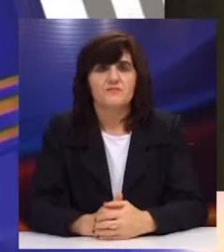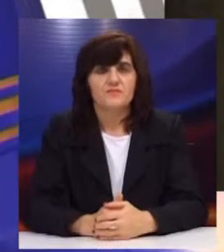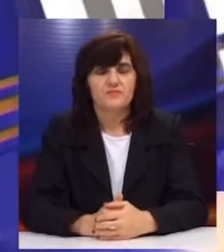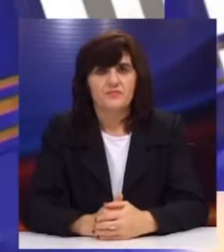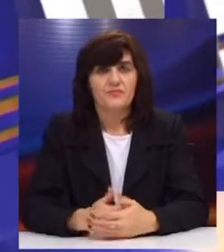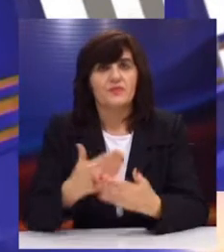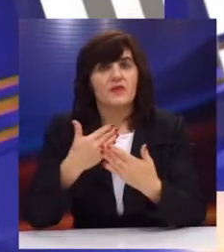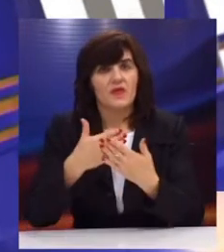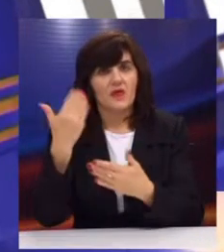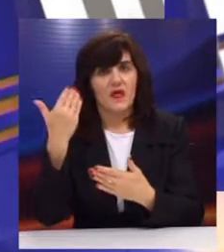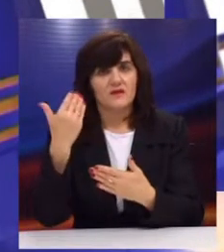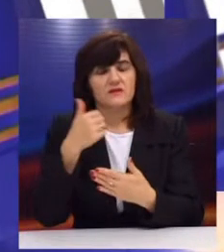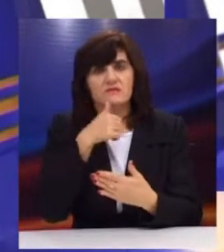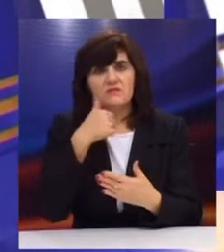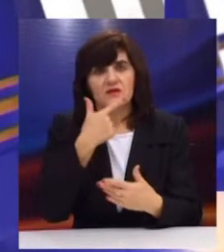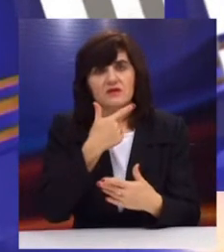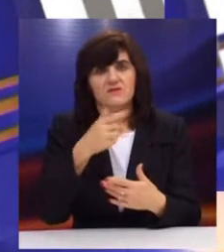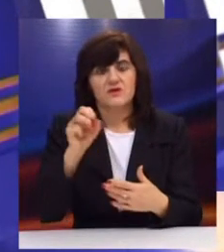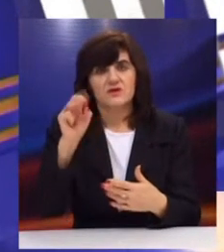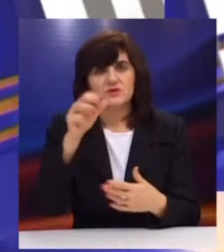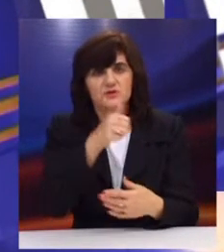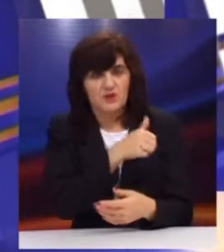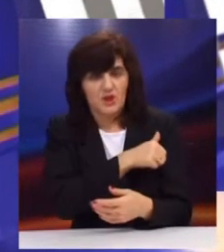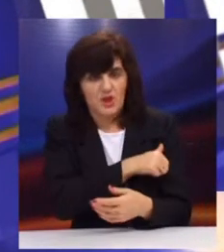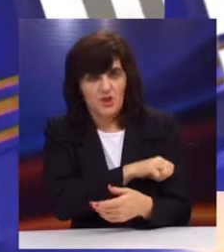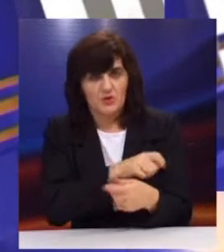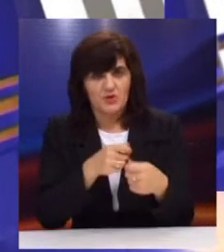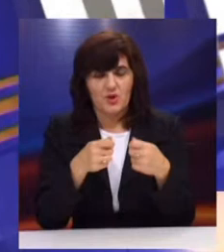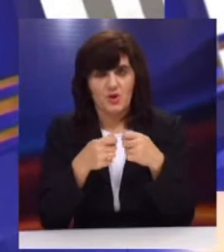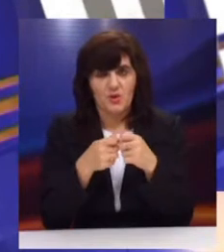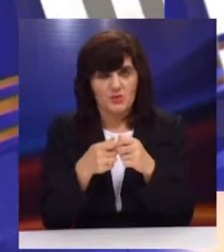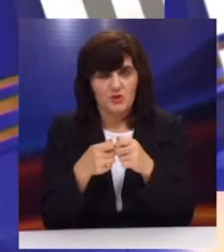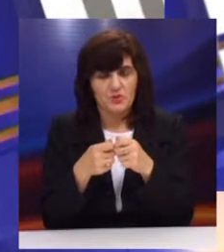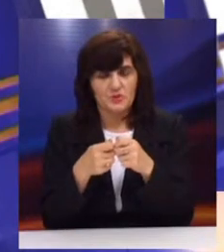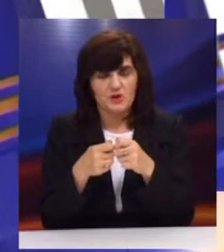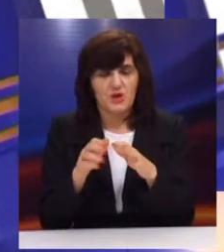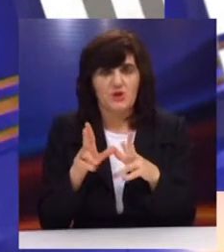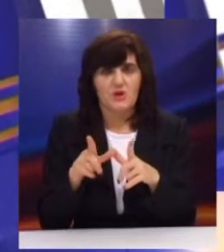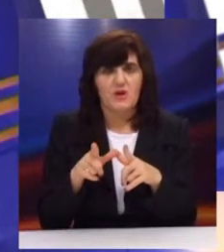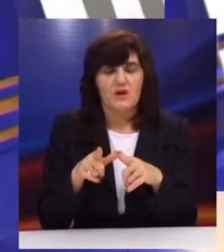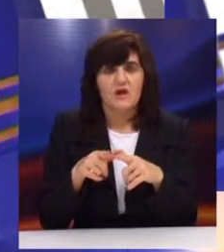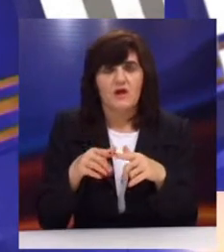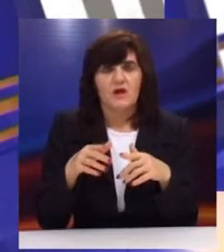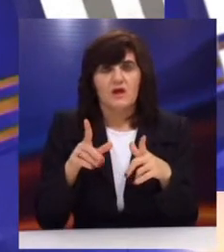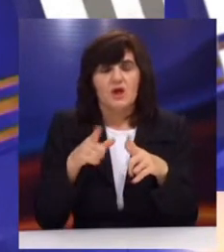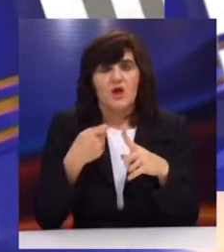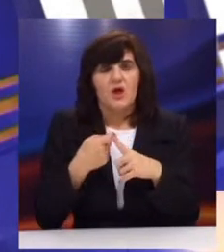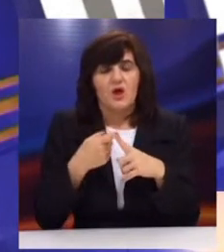nivou. Inače, grad je za 2014. godinu udruženju